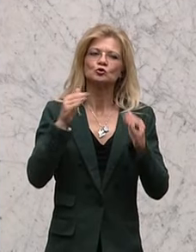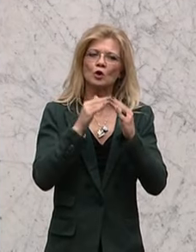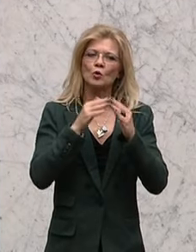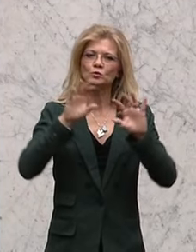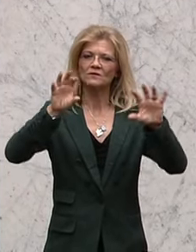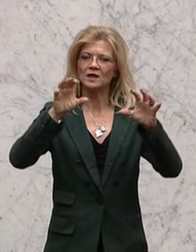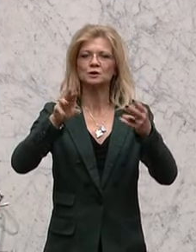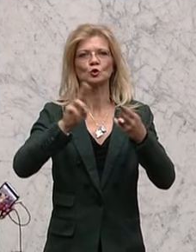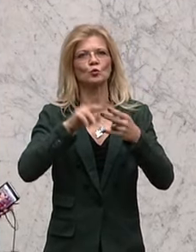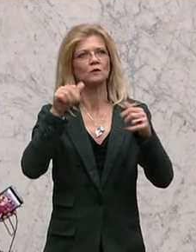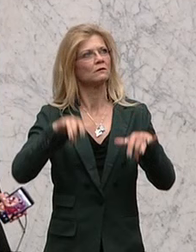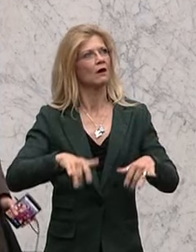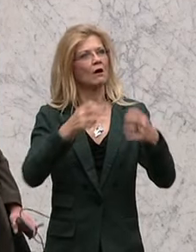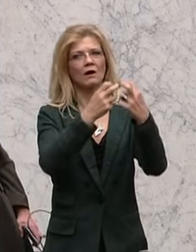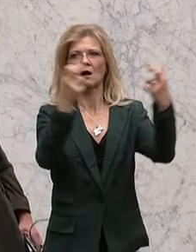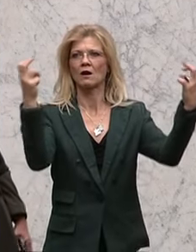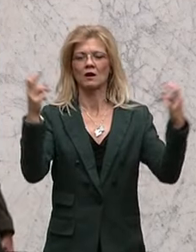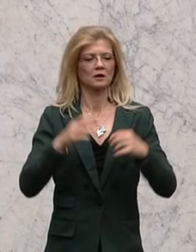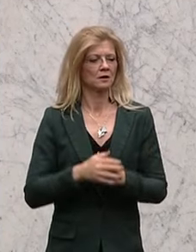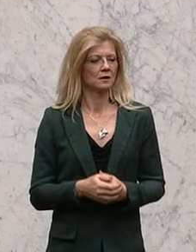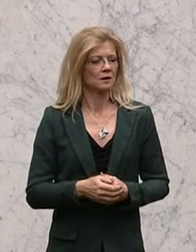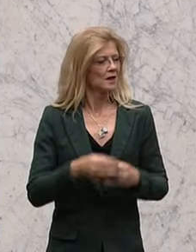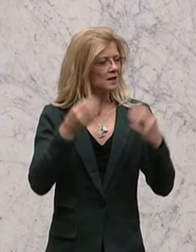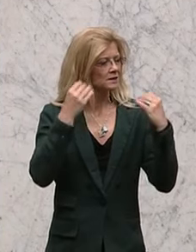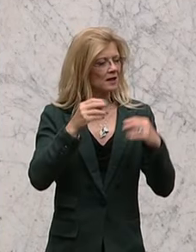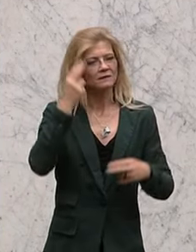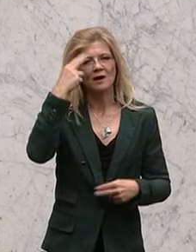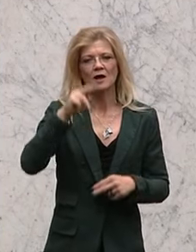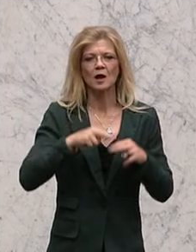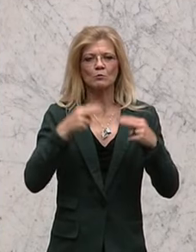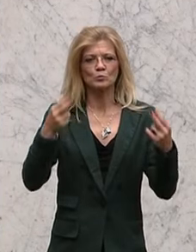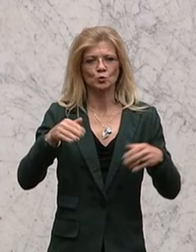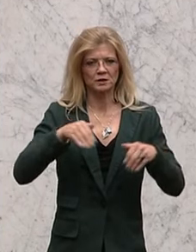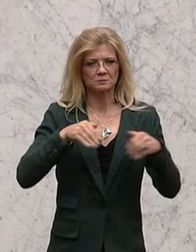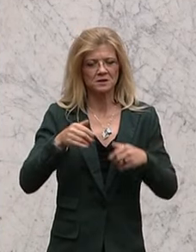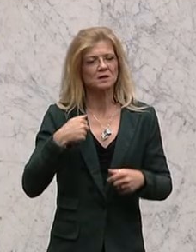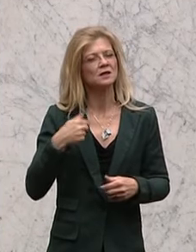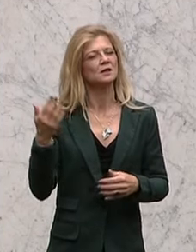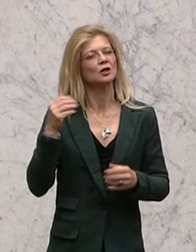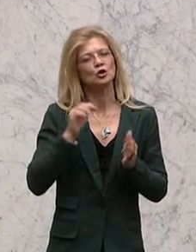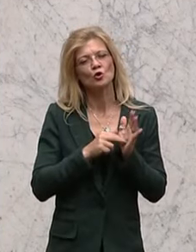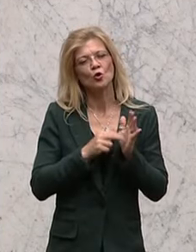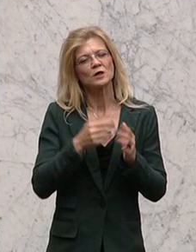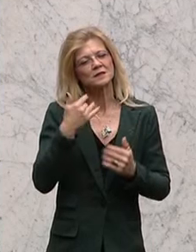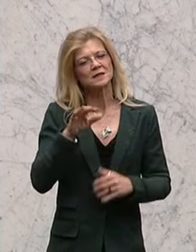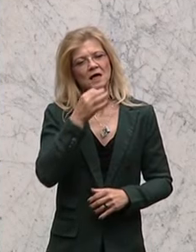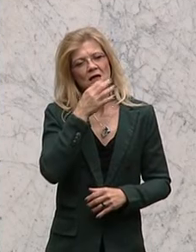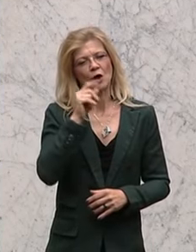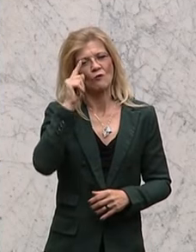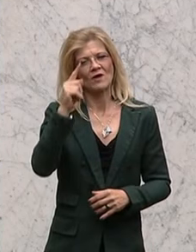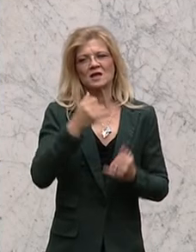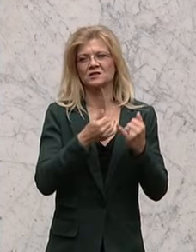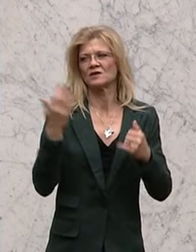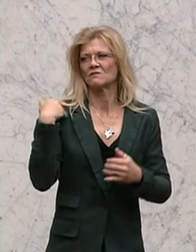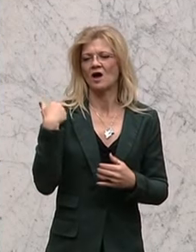geehrter Herr Bundesminister, ich erinnere mich noch sehr genau an den 30. März dieses Jahres, der erste